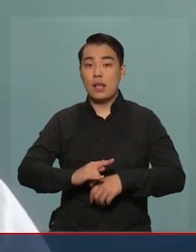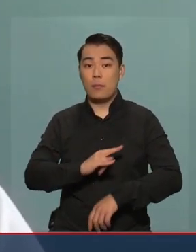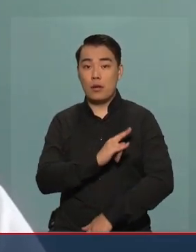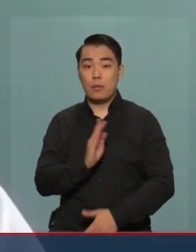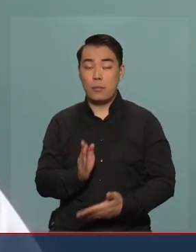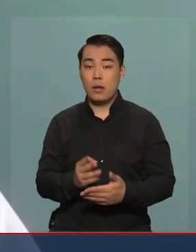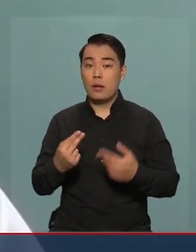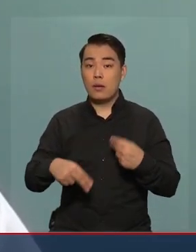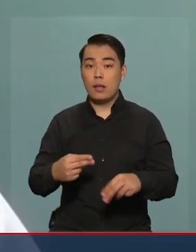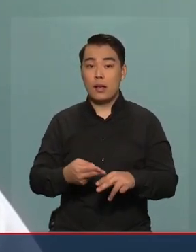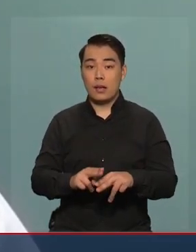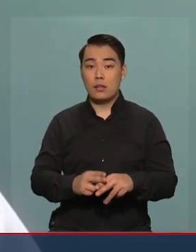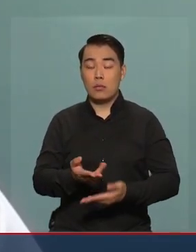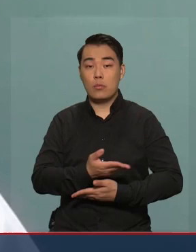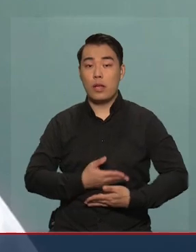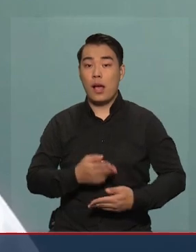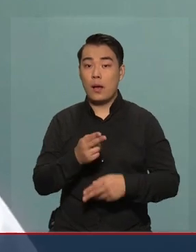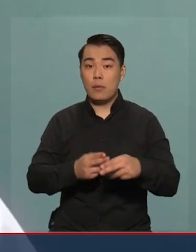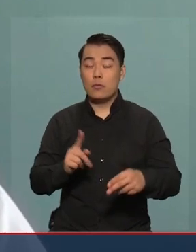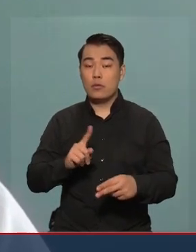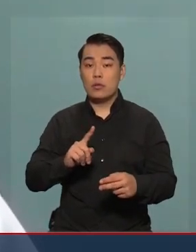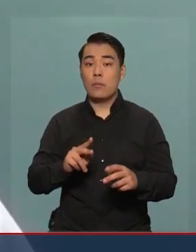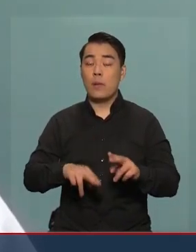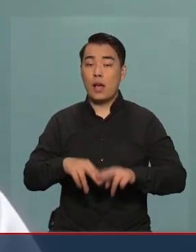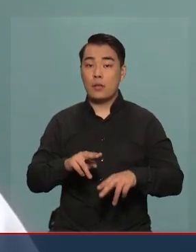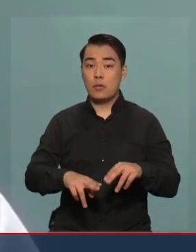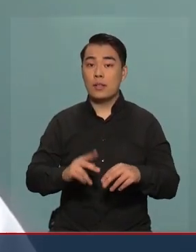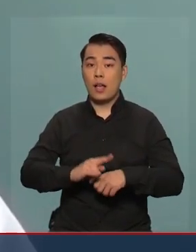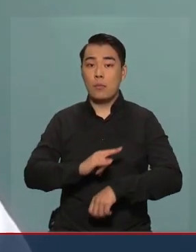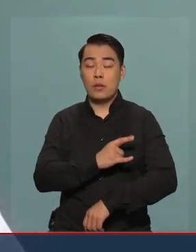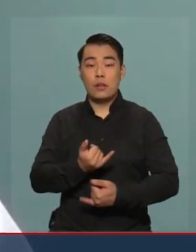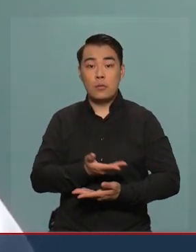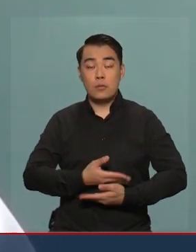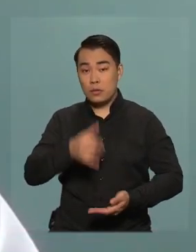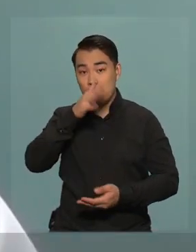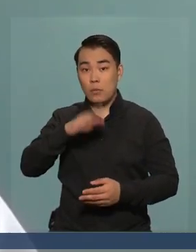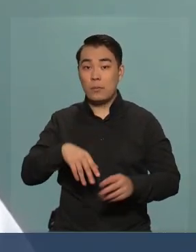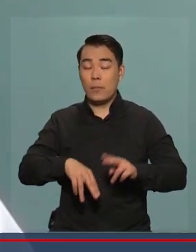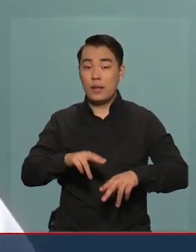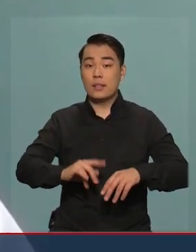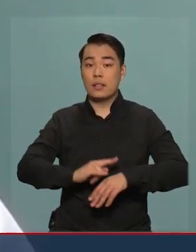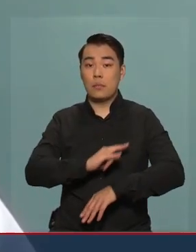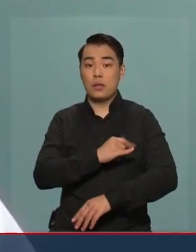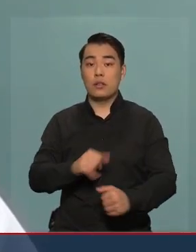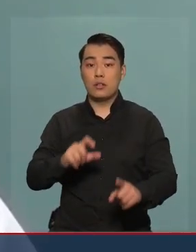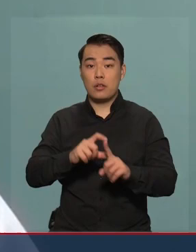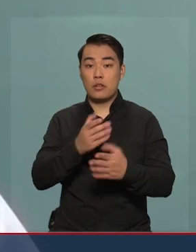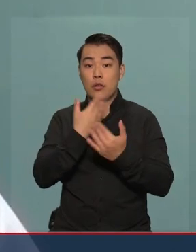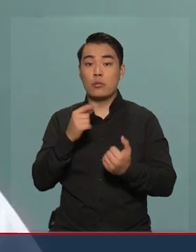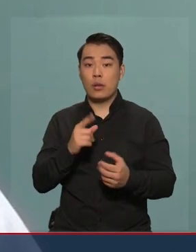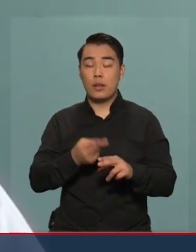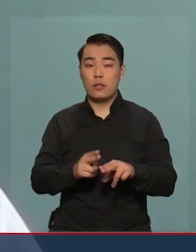они используют добытый у нас алюминий для постройки самолетов. Понятно, что мы не можем строить самолеты, сейчас об этом речи нет, но это